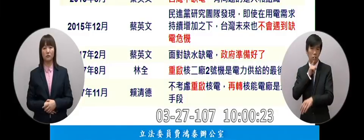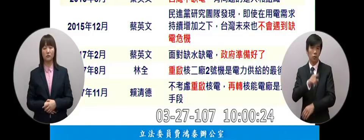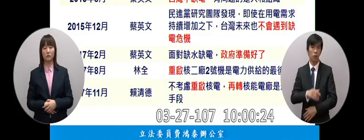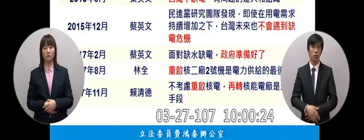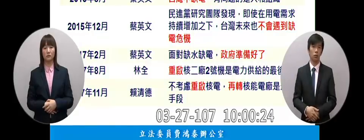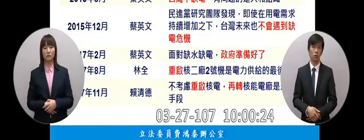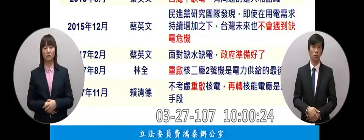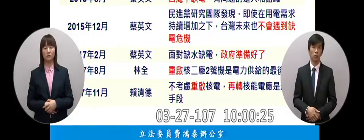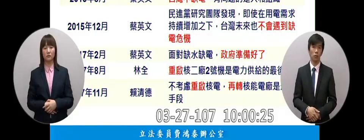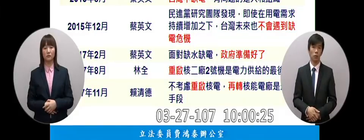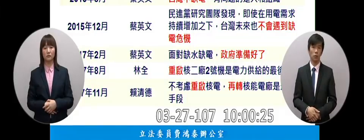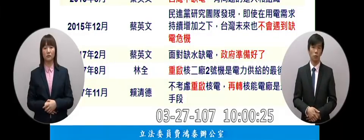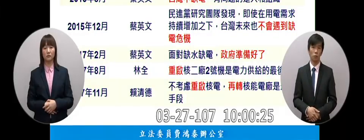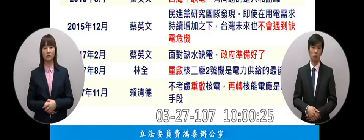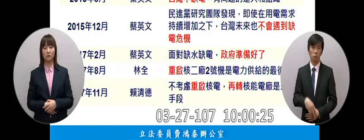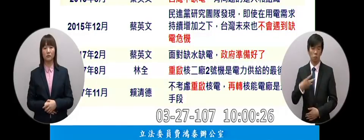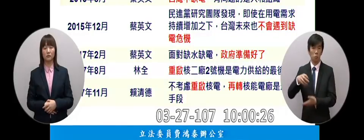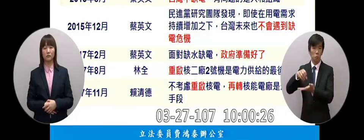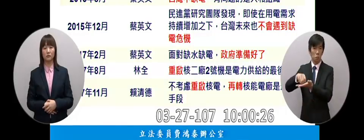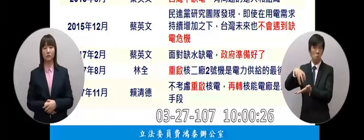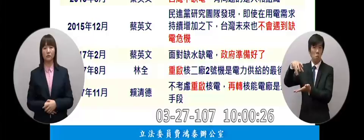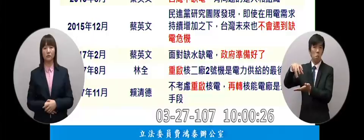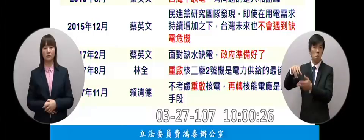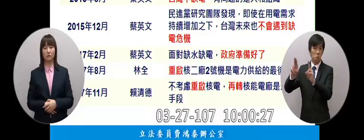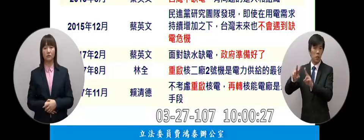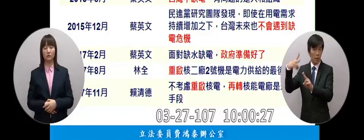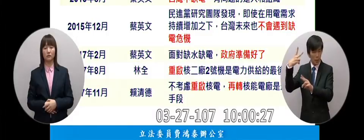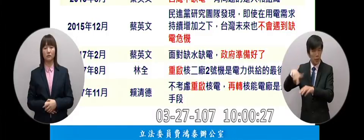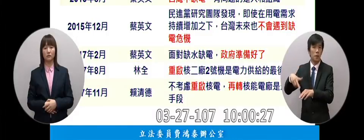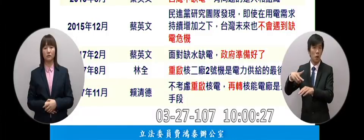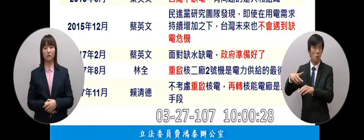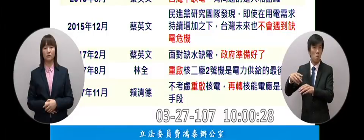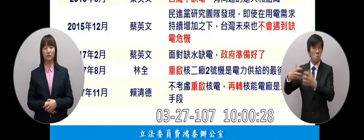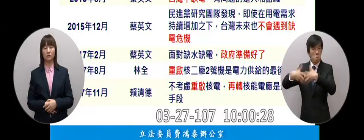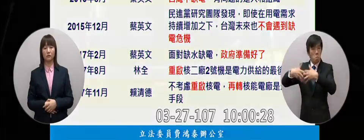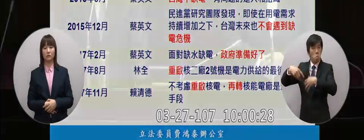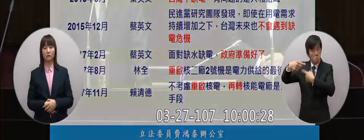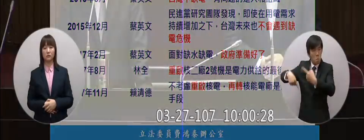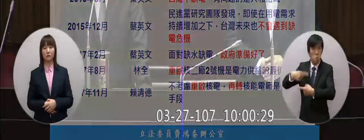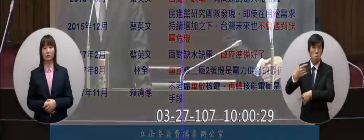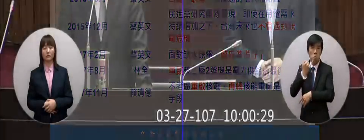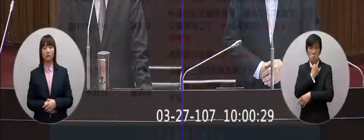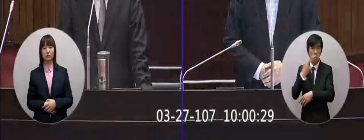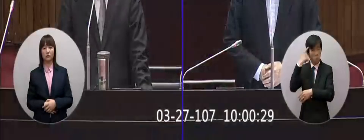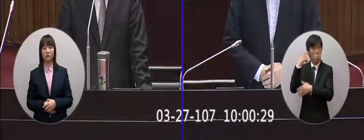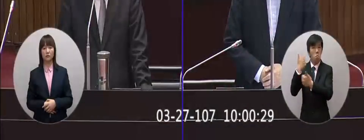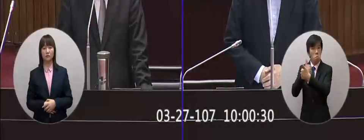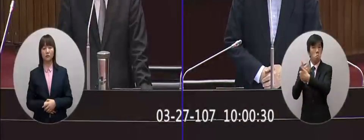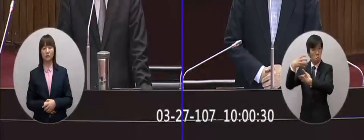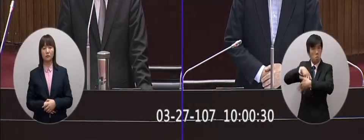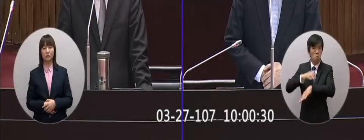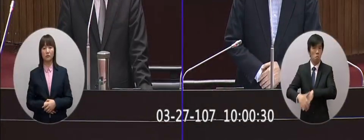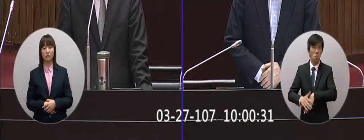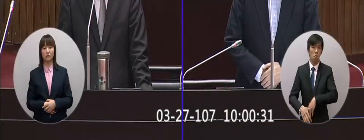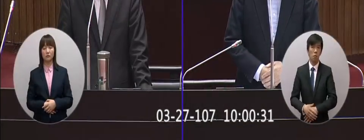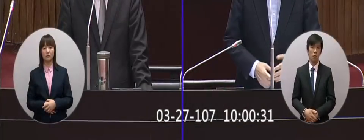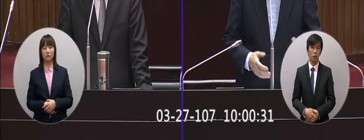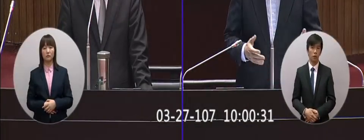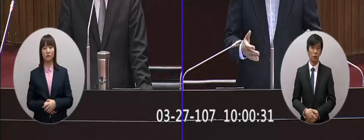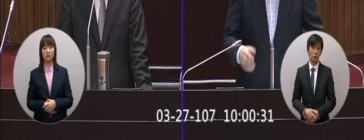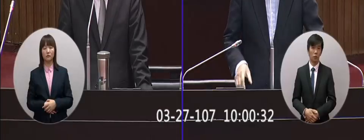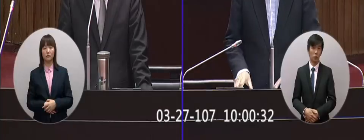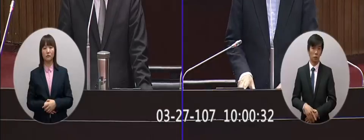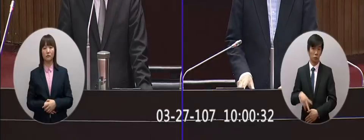虑重启核电，再转核能电厂是最后的手段。我的天哪，重启跟再